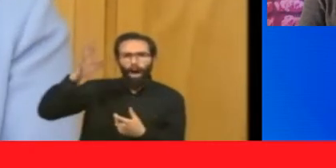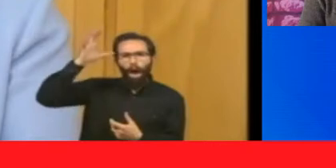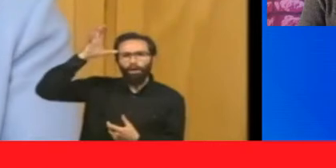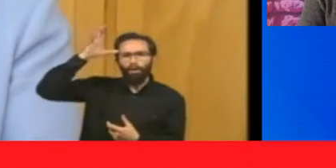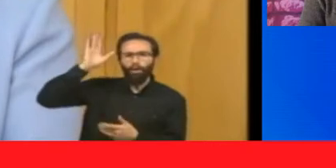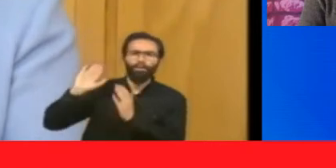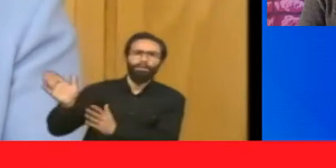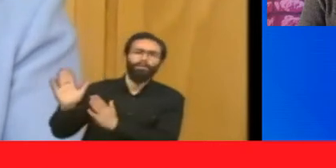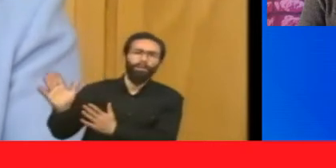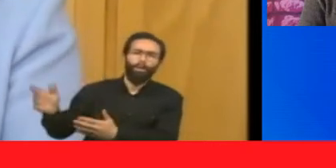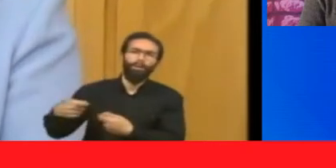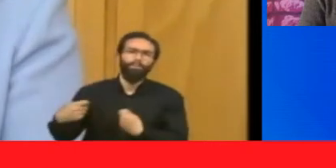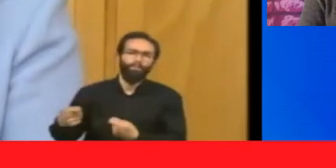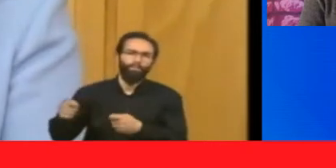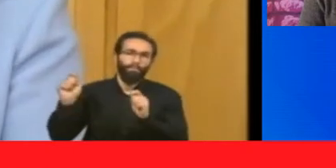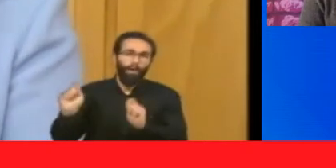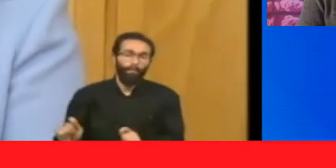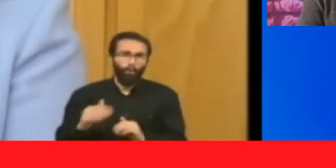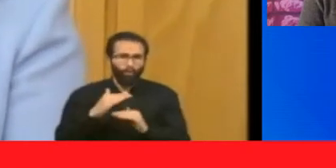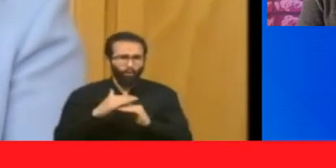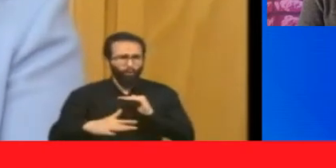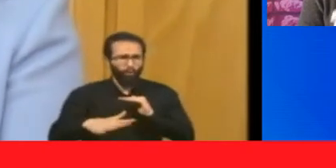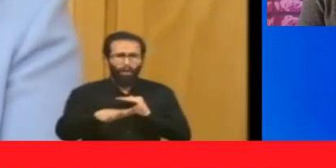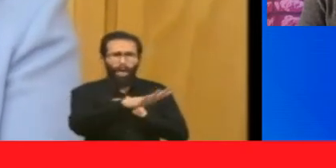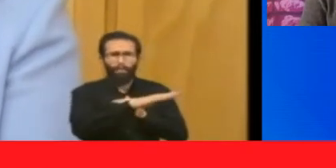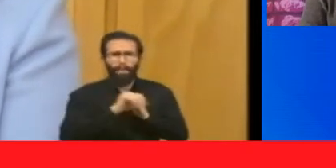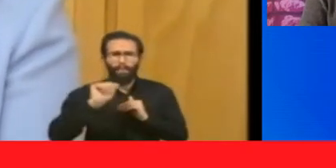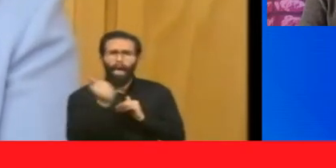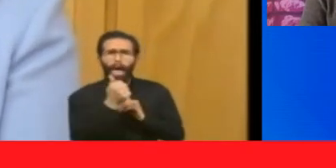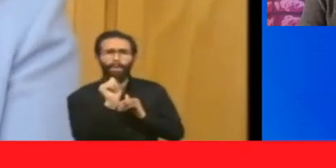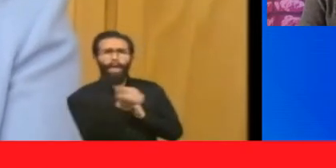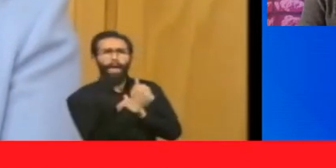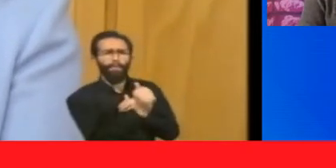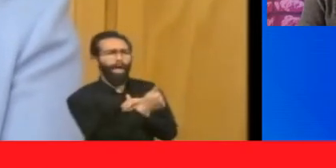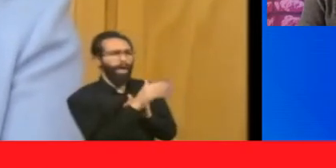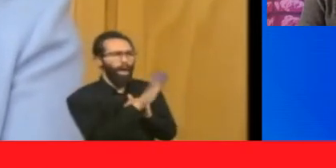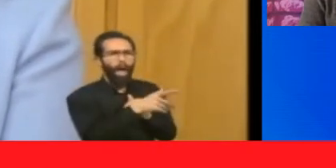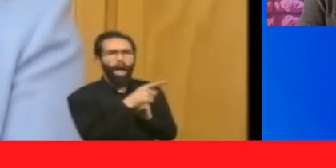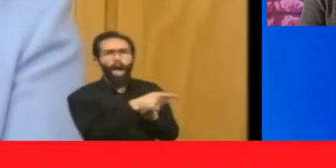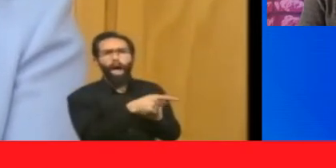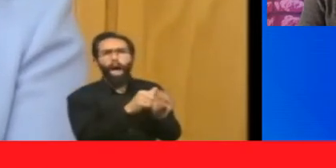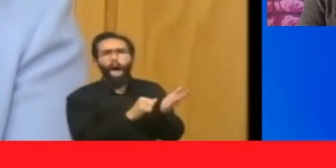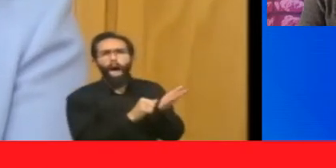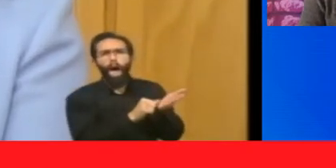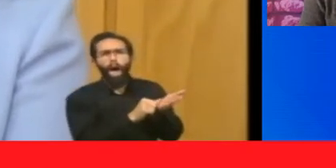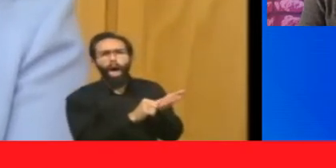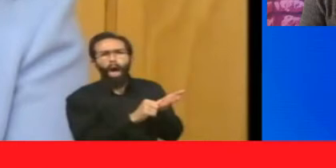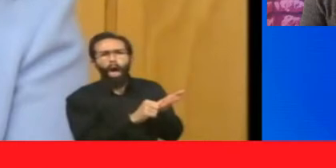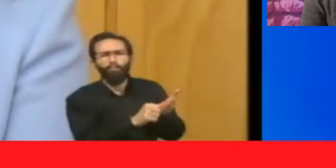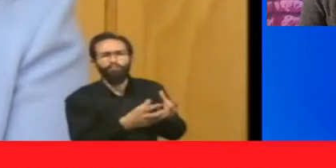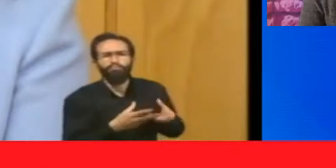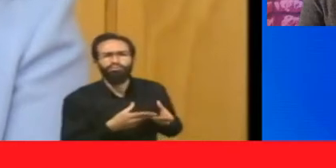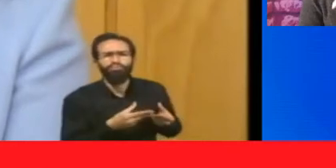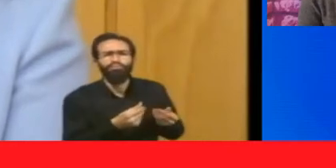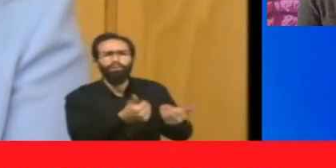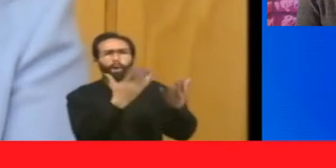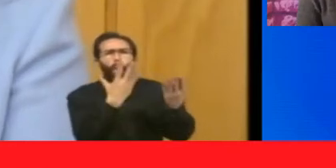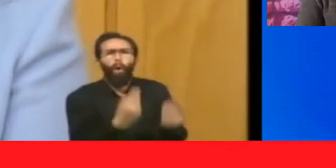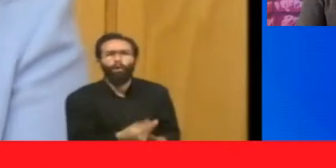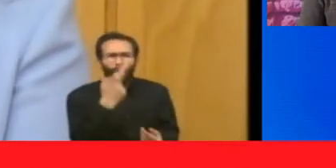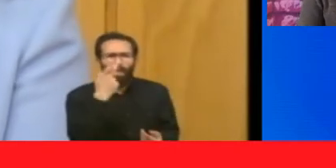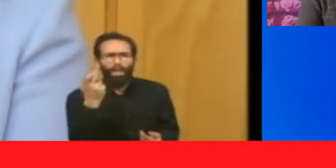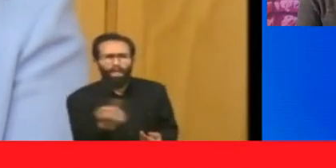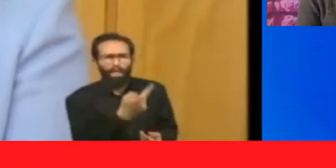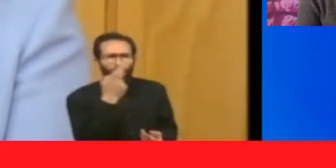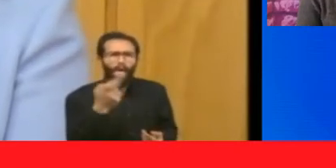değerlerin içini boşalttılar, çürüttüler. Yalanı yol haritası yaptılar. Kara propagandayı,